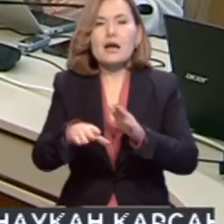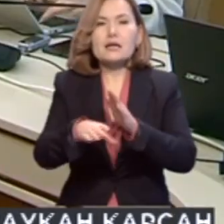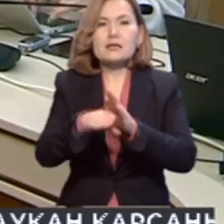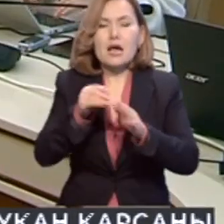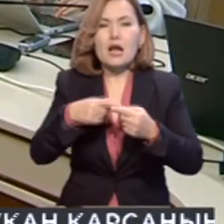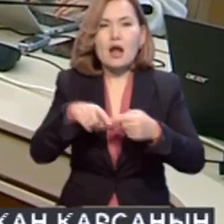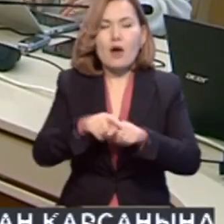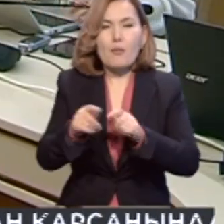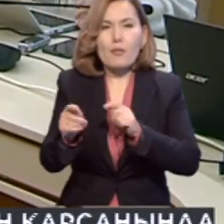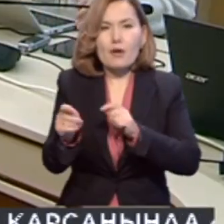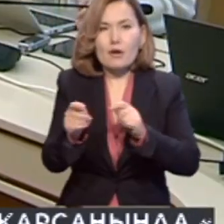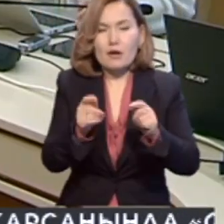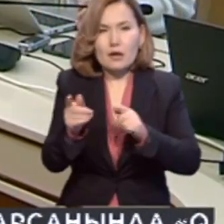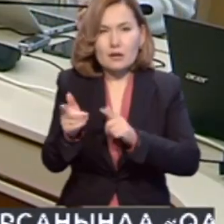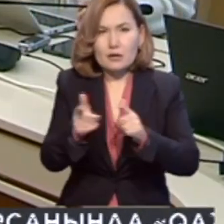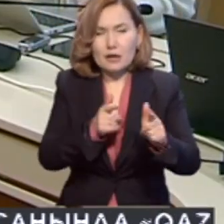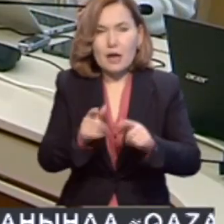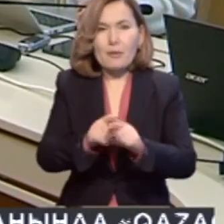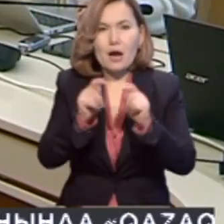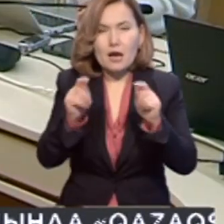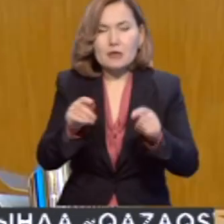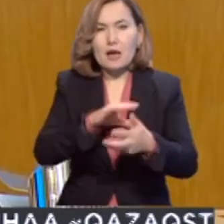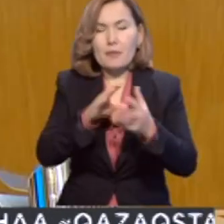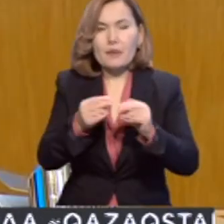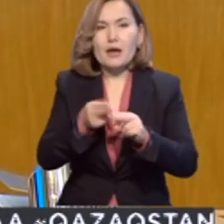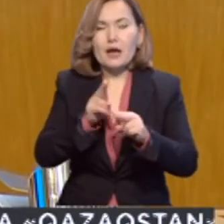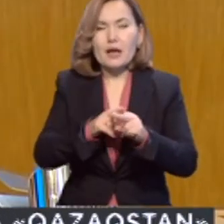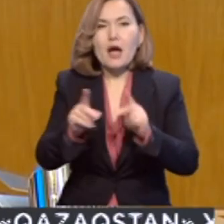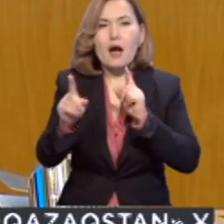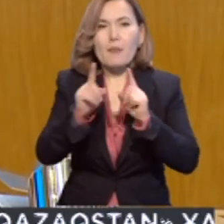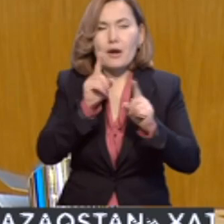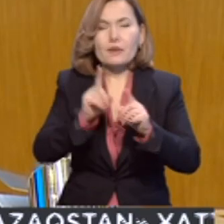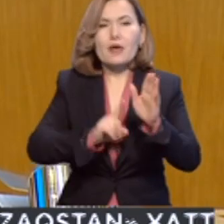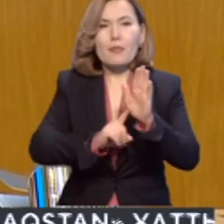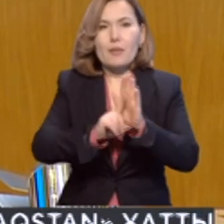учаскесі толық жұмыс істеп тұр. Ал осында қазір кезекті брифинг